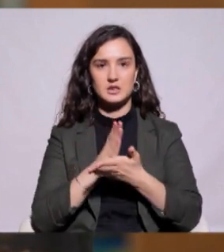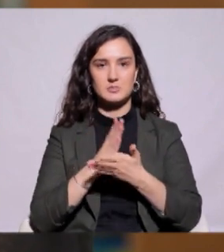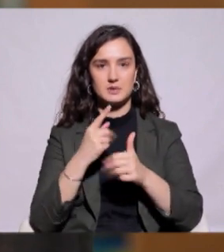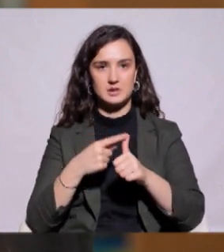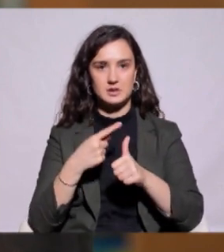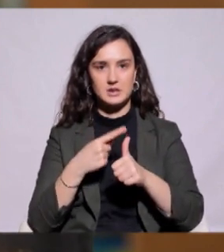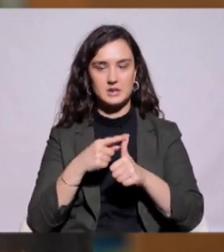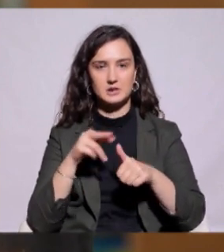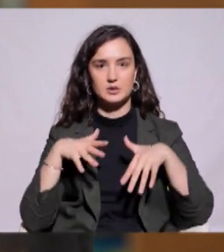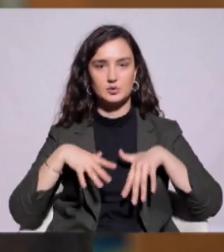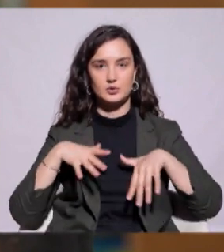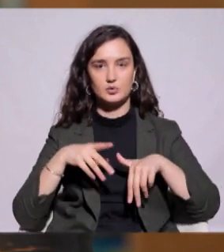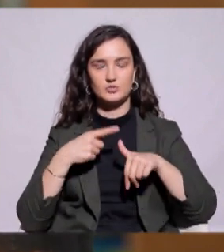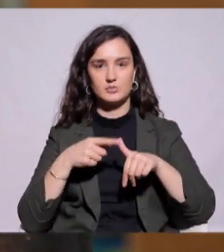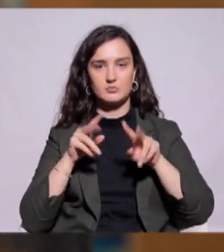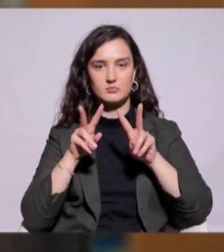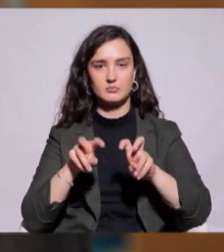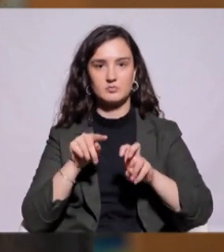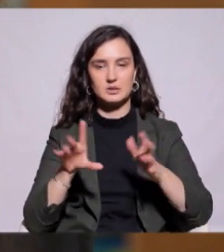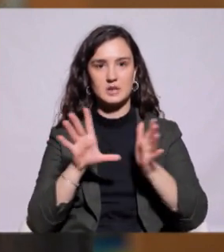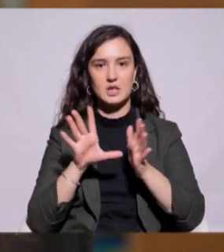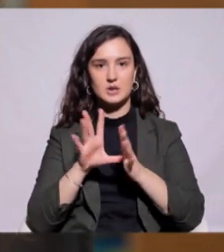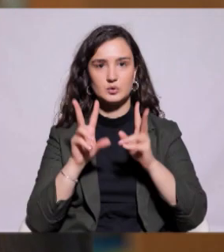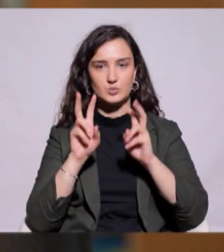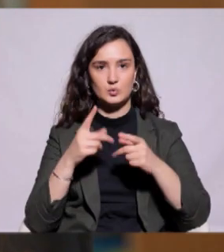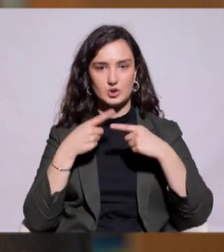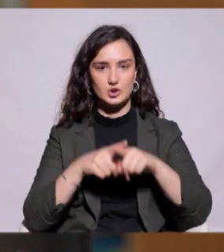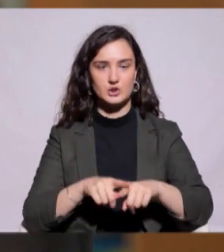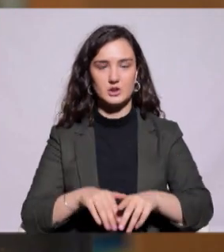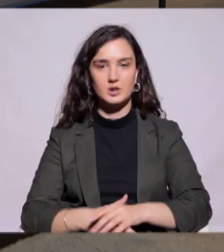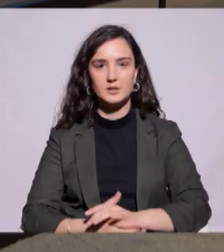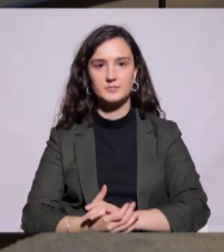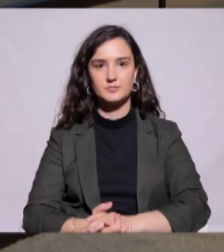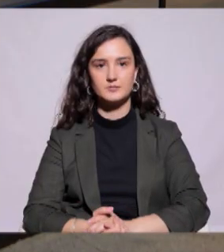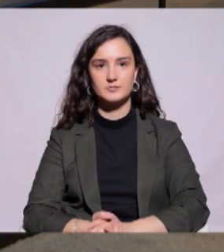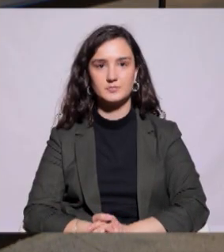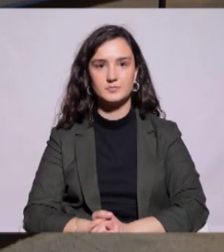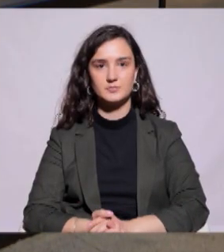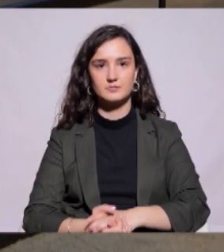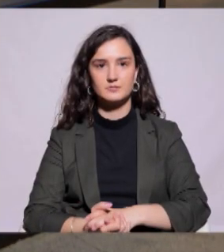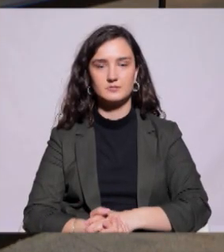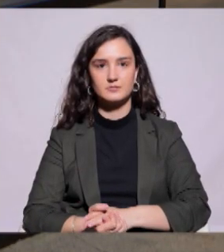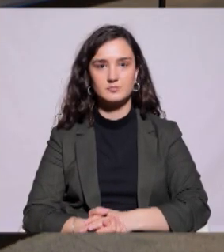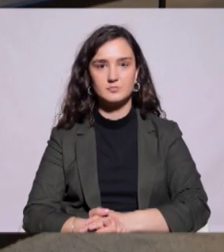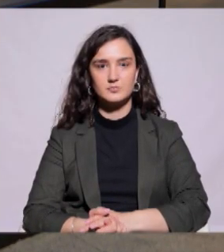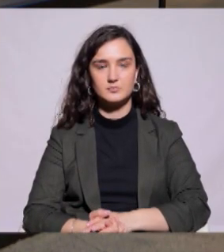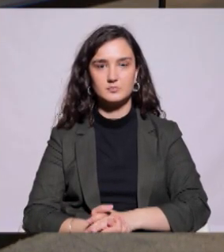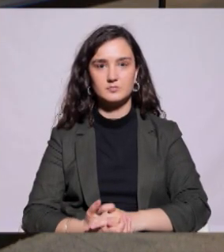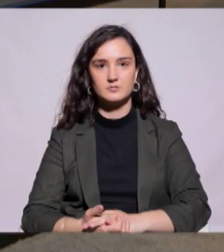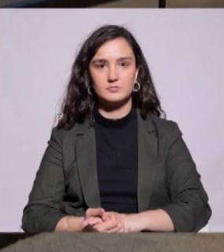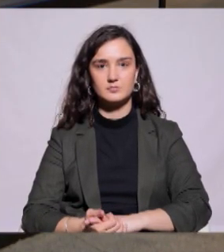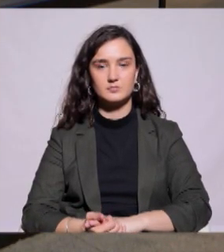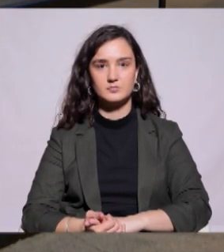well, and in Georgian it means ელექტრონული ინჟინერია. Electrical engineering or